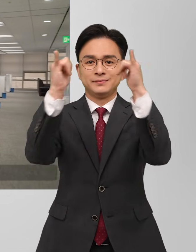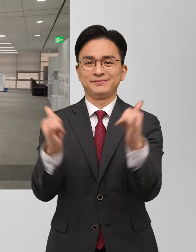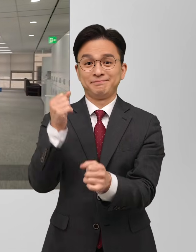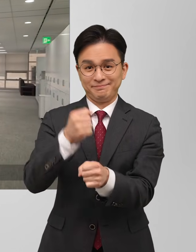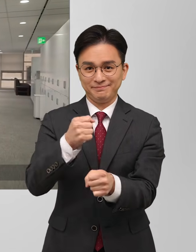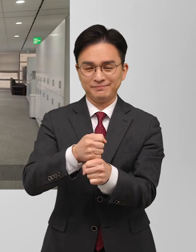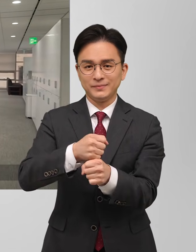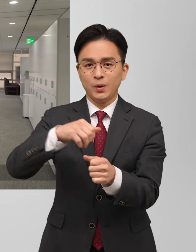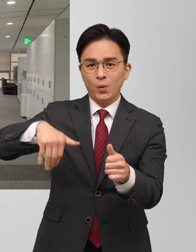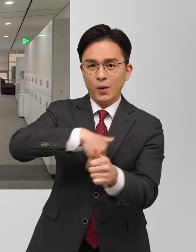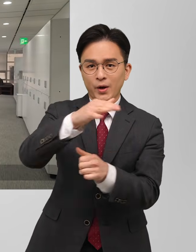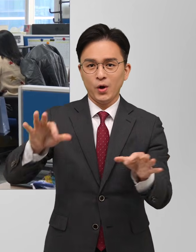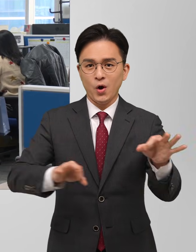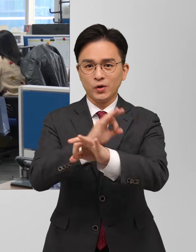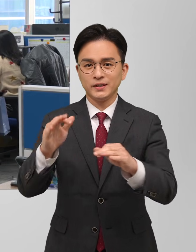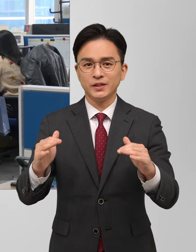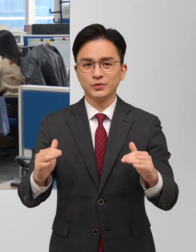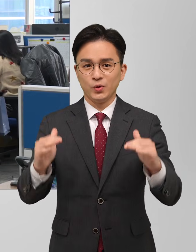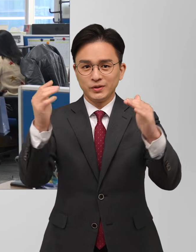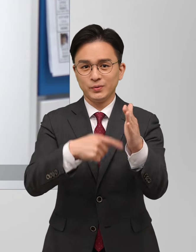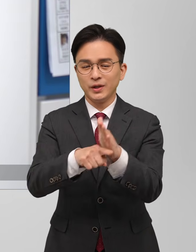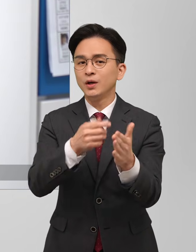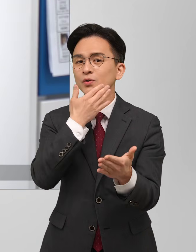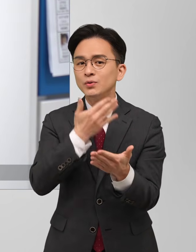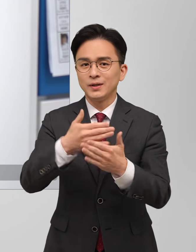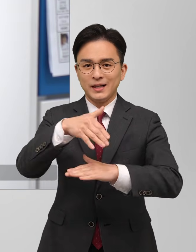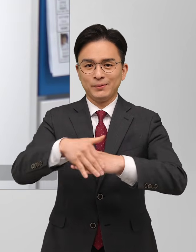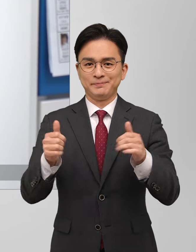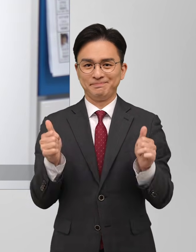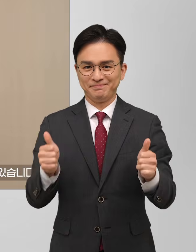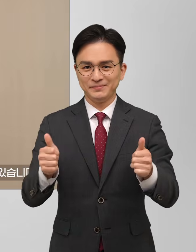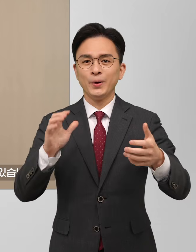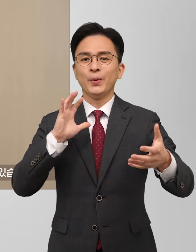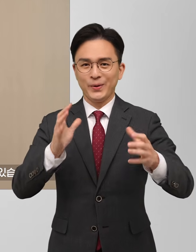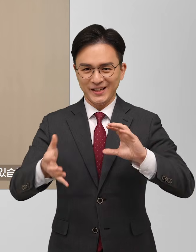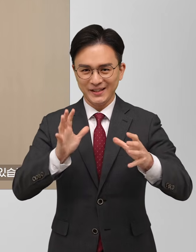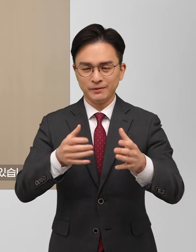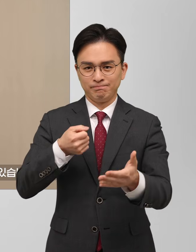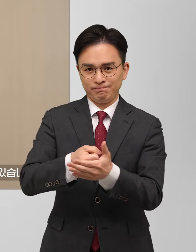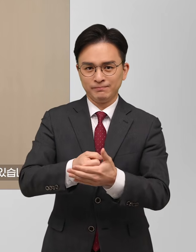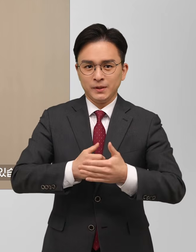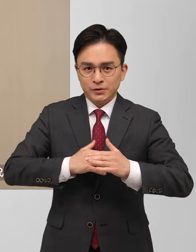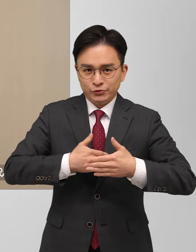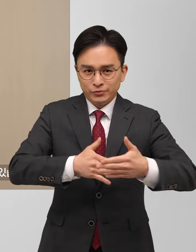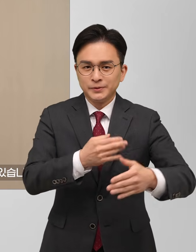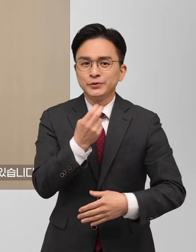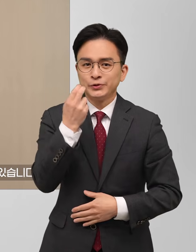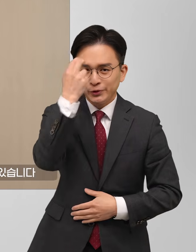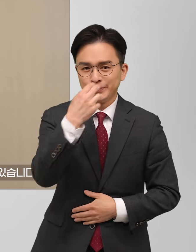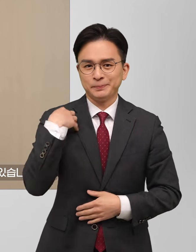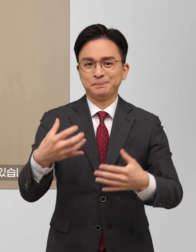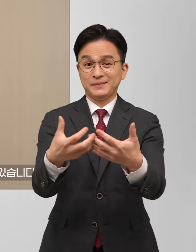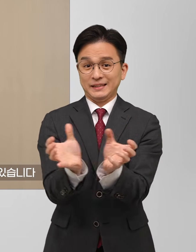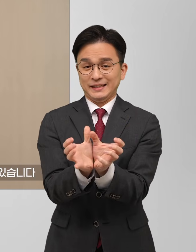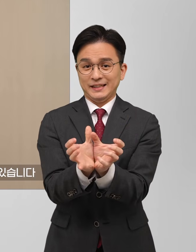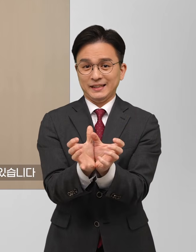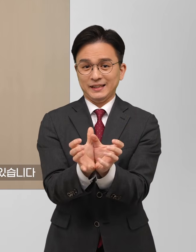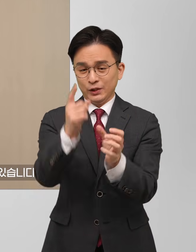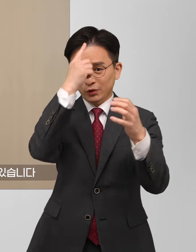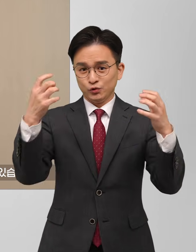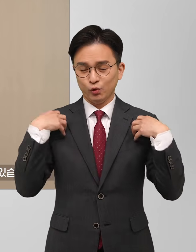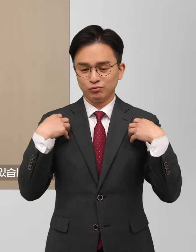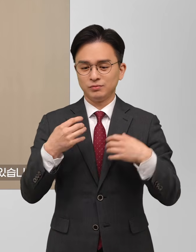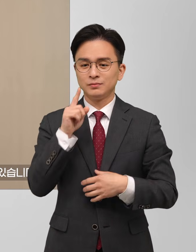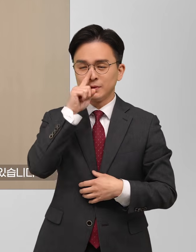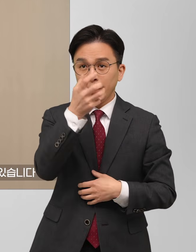주요 계획을 심의 의결하고 정책 추진 상황을 점검하는 기관으로서 각 부처 탄소중립 업무를 총괄 조정하는 컨트롤